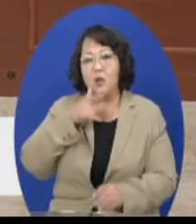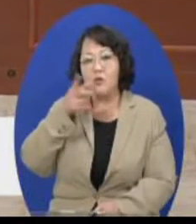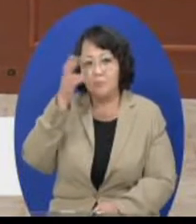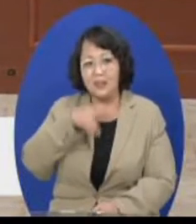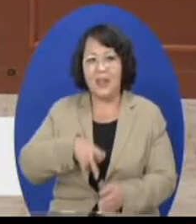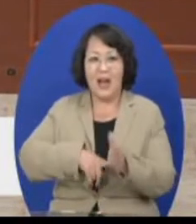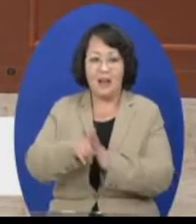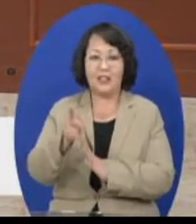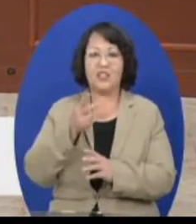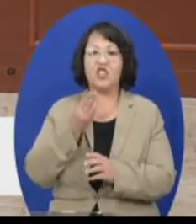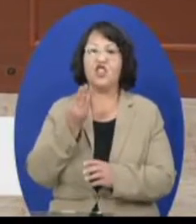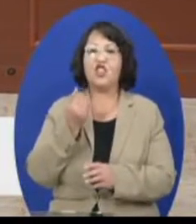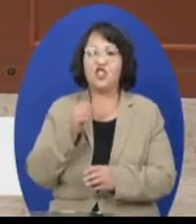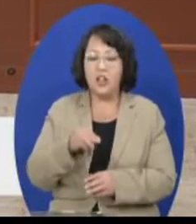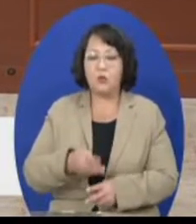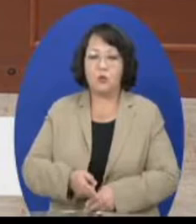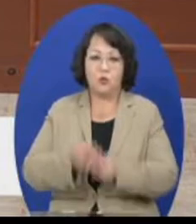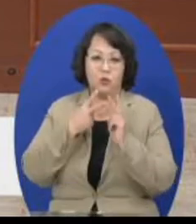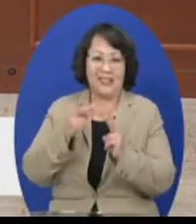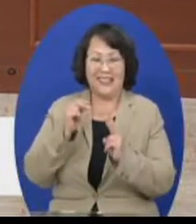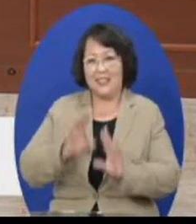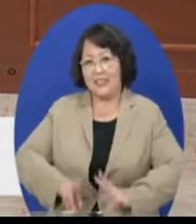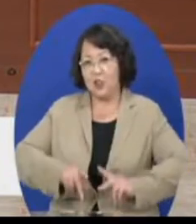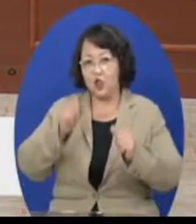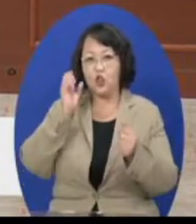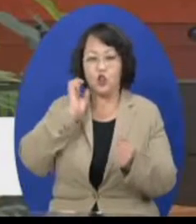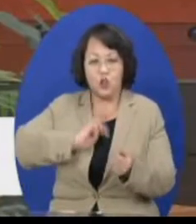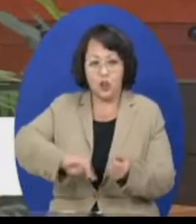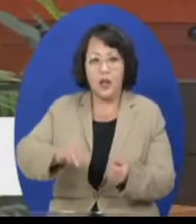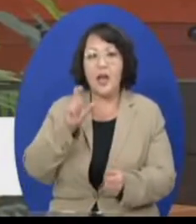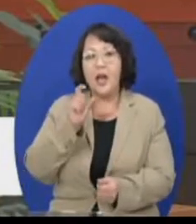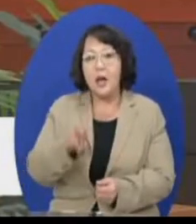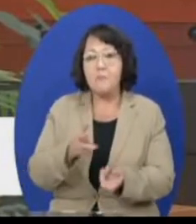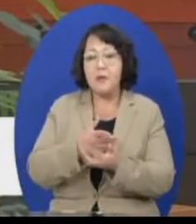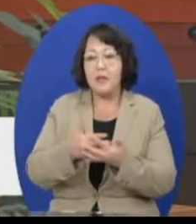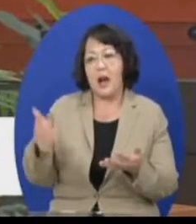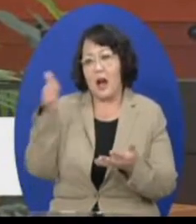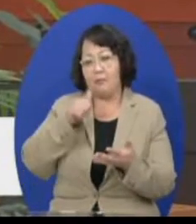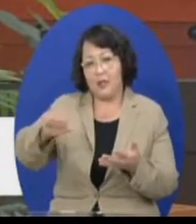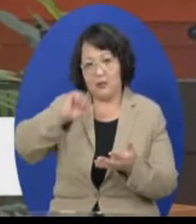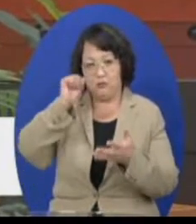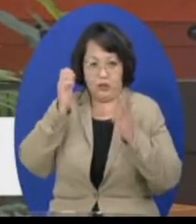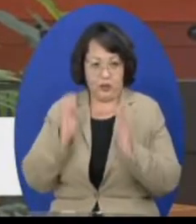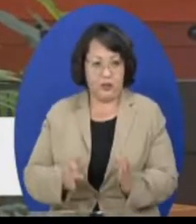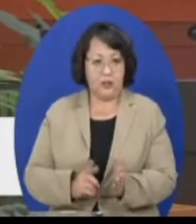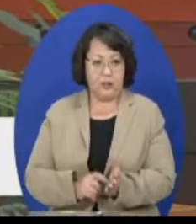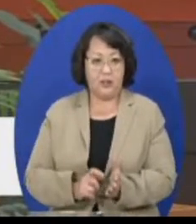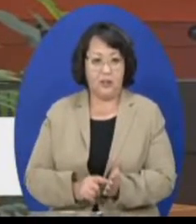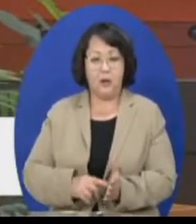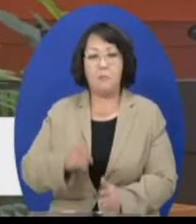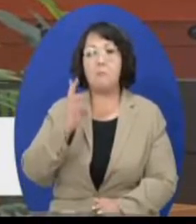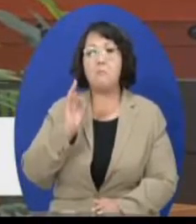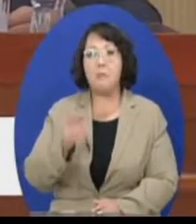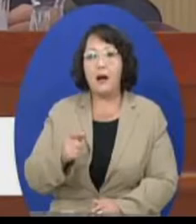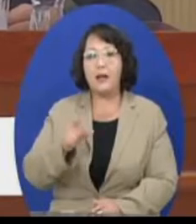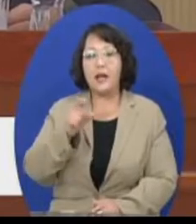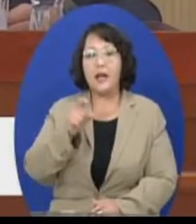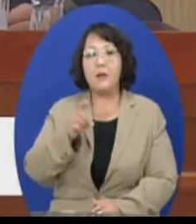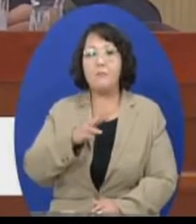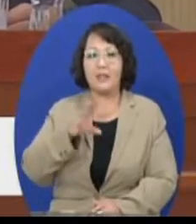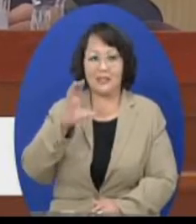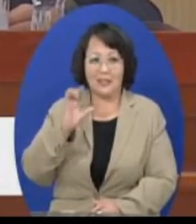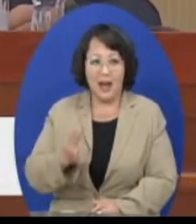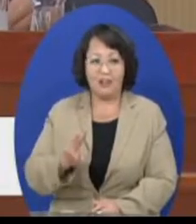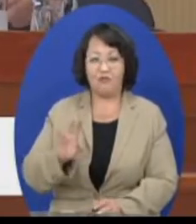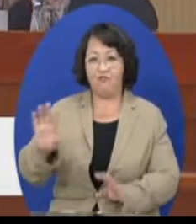анхан шатны тусламж үйлчилгээний чанарыг сайжруулахын тулд им хангамжийн асуудлыг шийдэх шаардлагатай. Бас багийн эмийн сангуудын